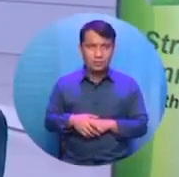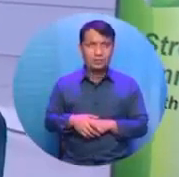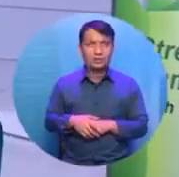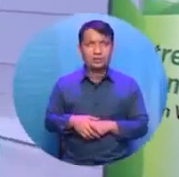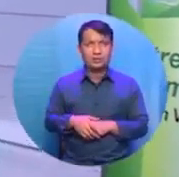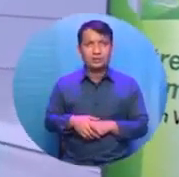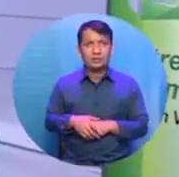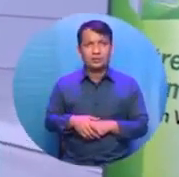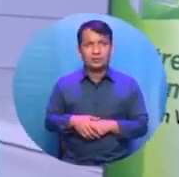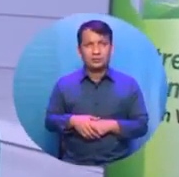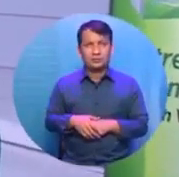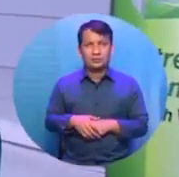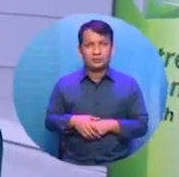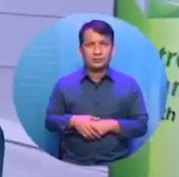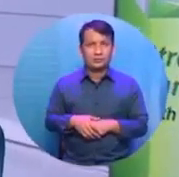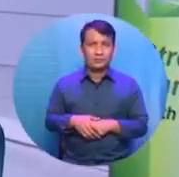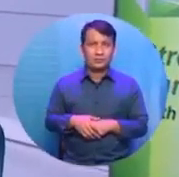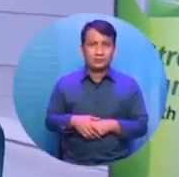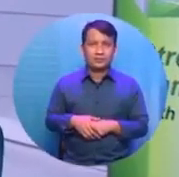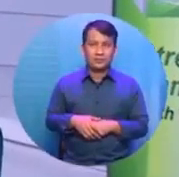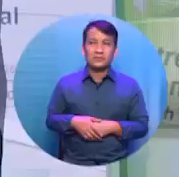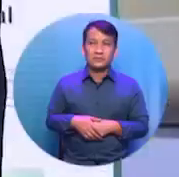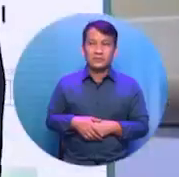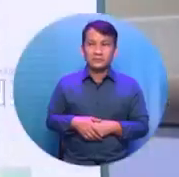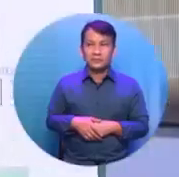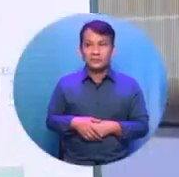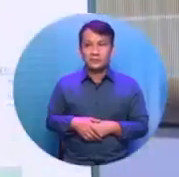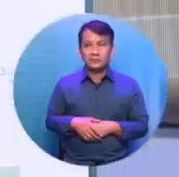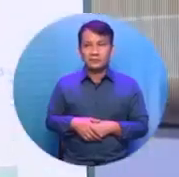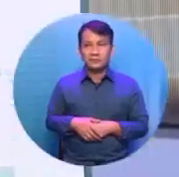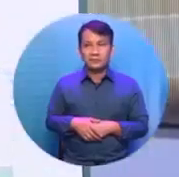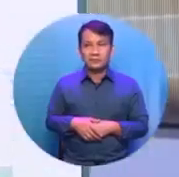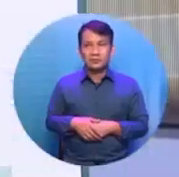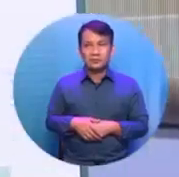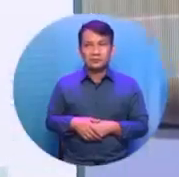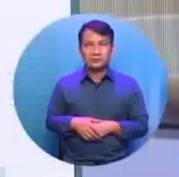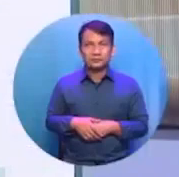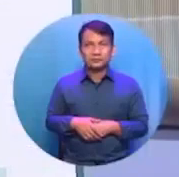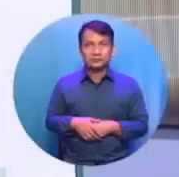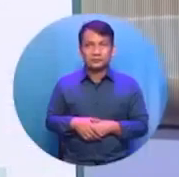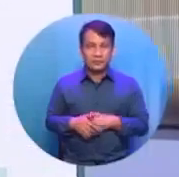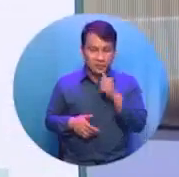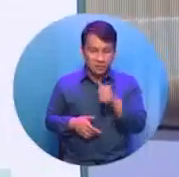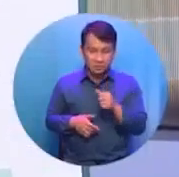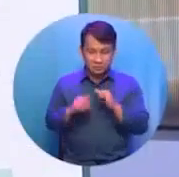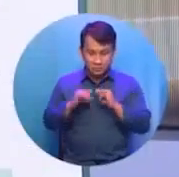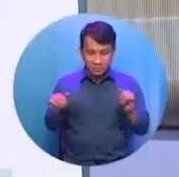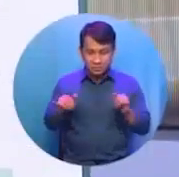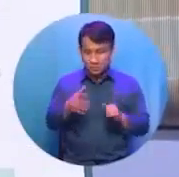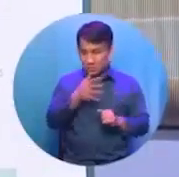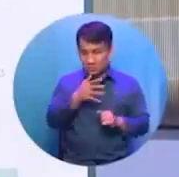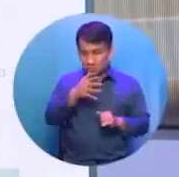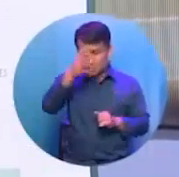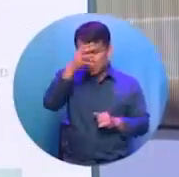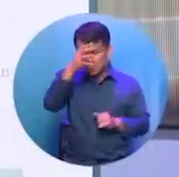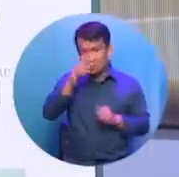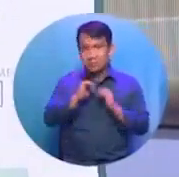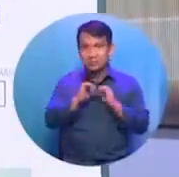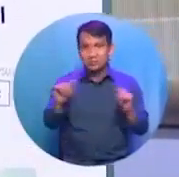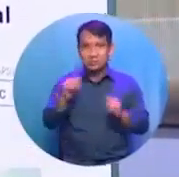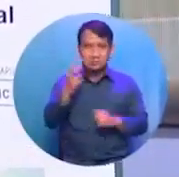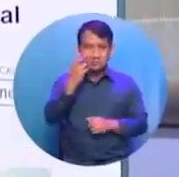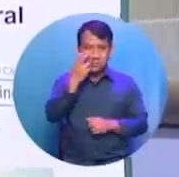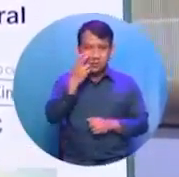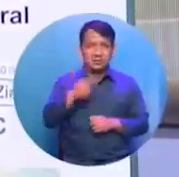ng idol. Okay. So, yung dalawang parents, yung nanay at tatay, parehong blind.